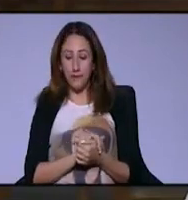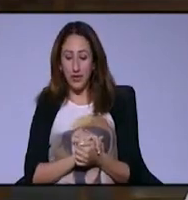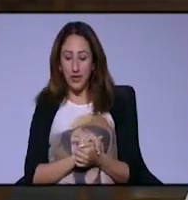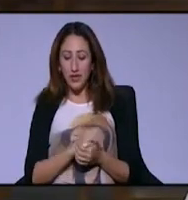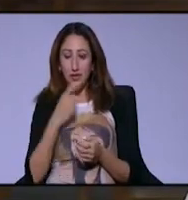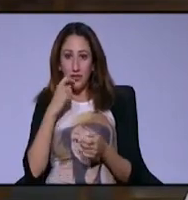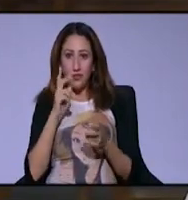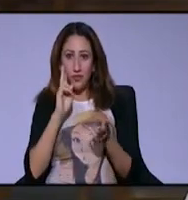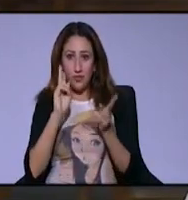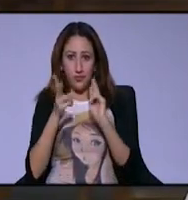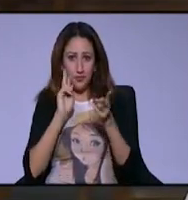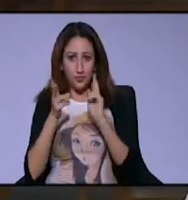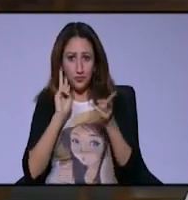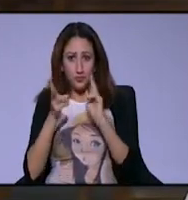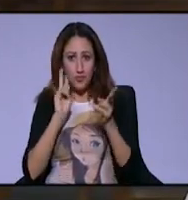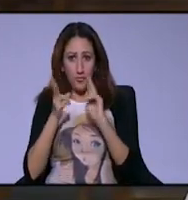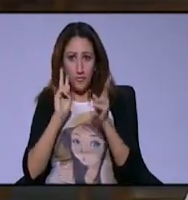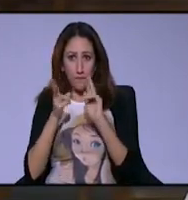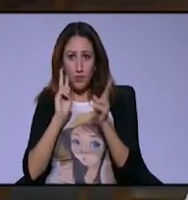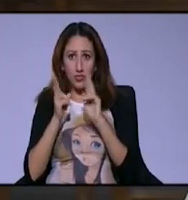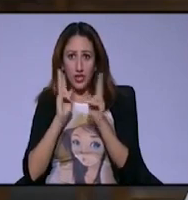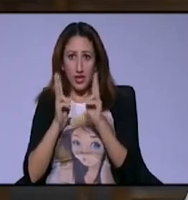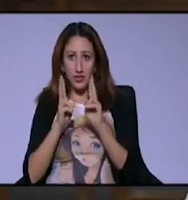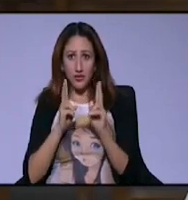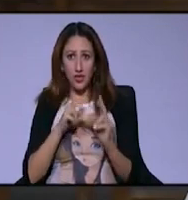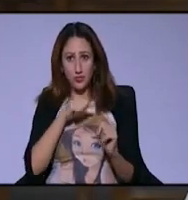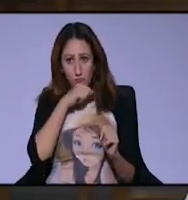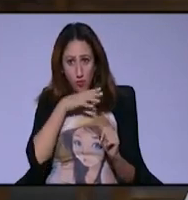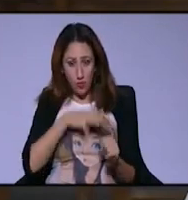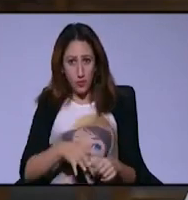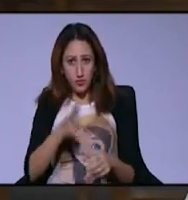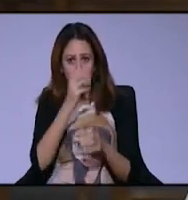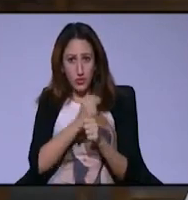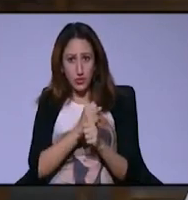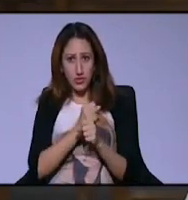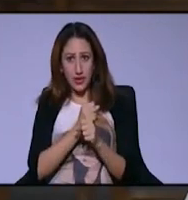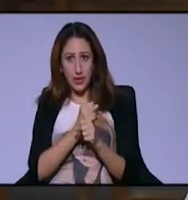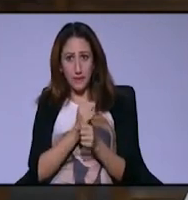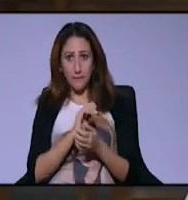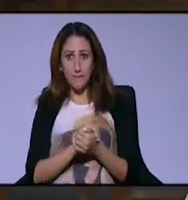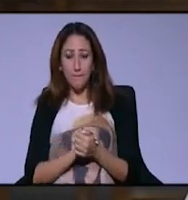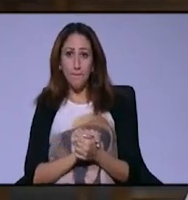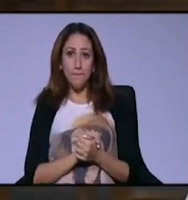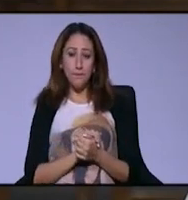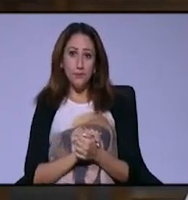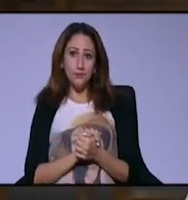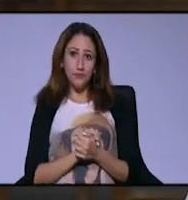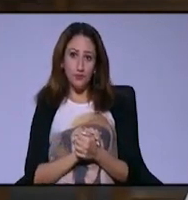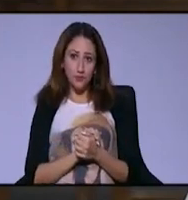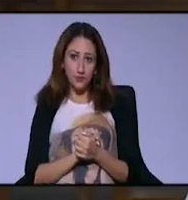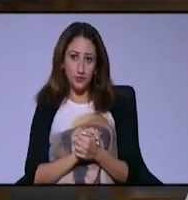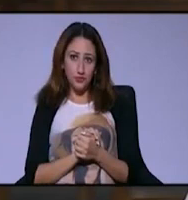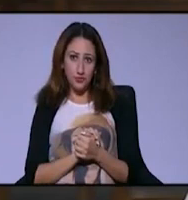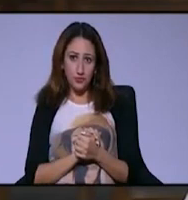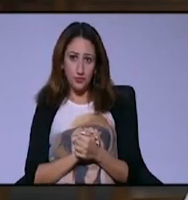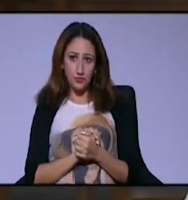النبي الشريف يأتي في ظروف يتعرض فيها سيدنا النبي عليه الصلاة والسلام لحملة، ويتعرض